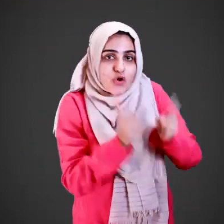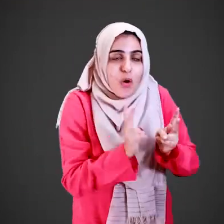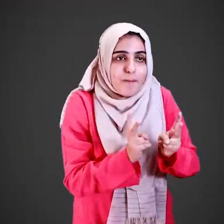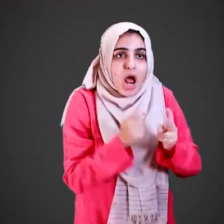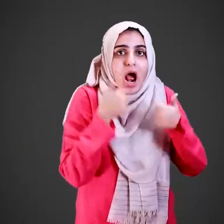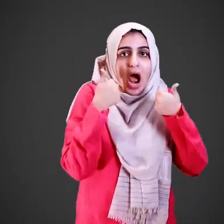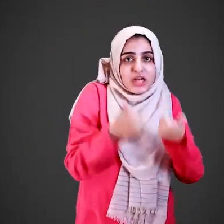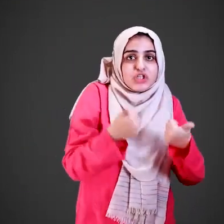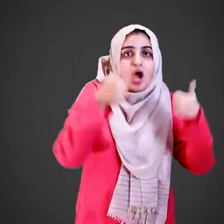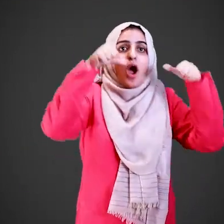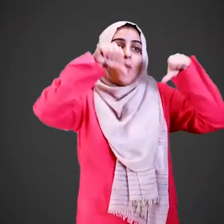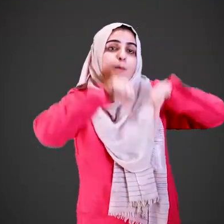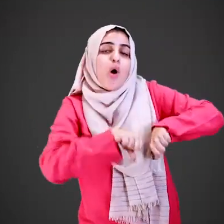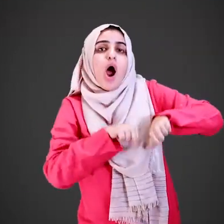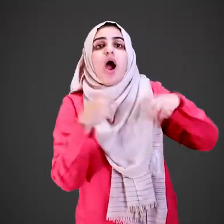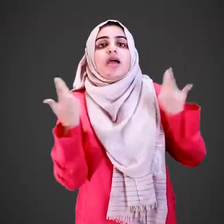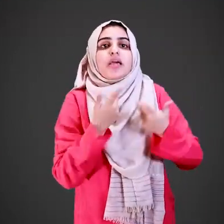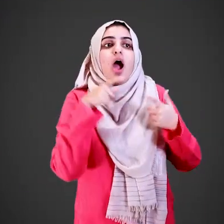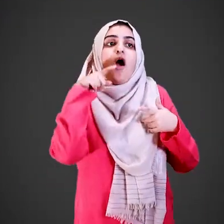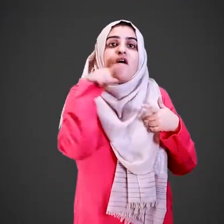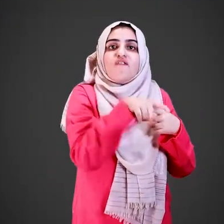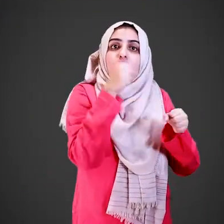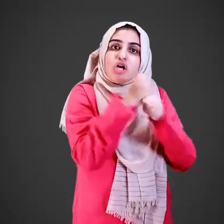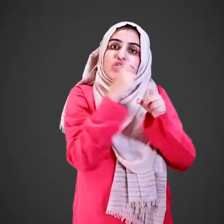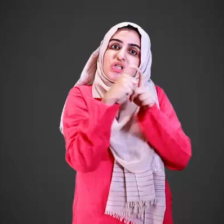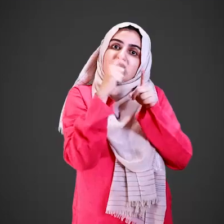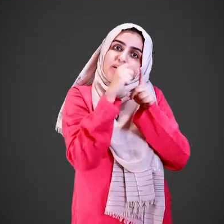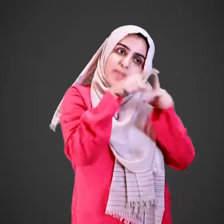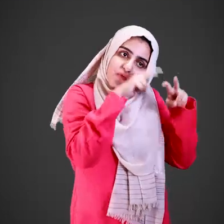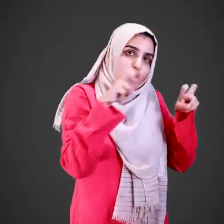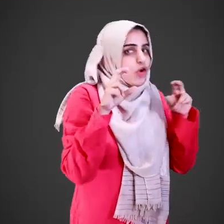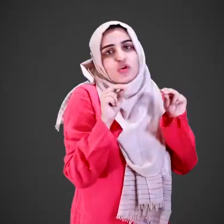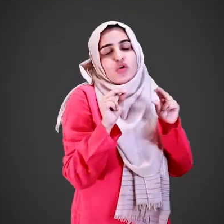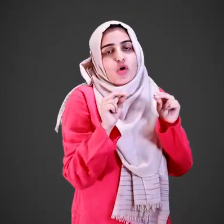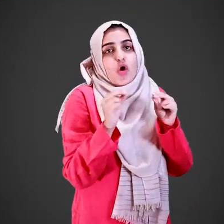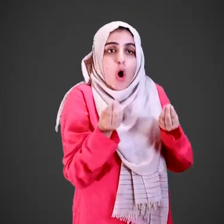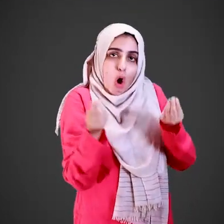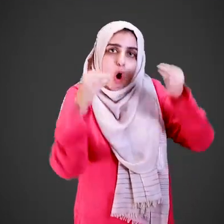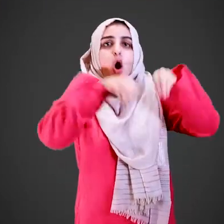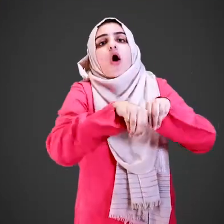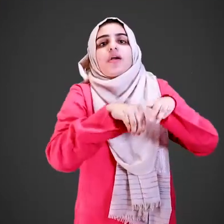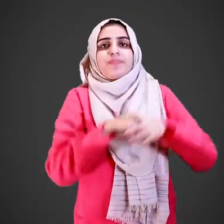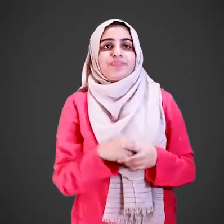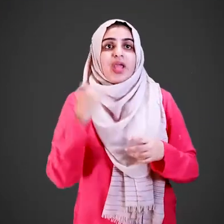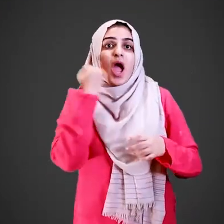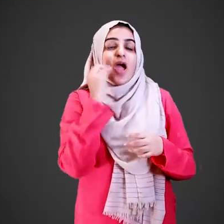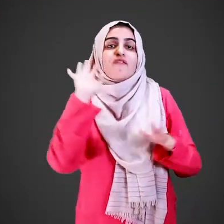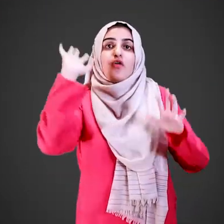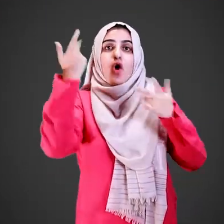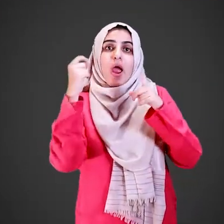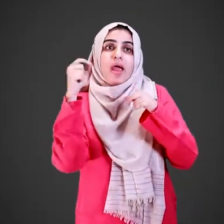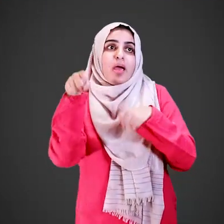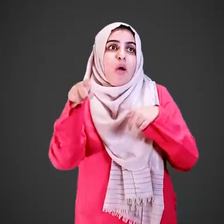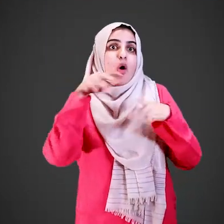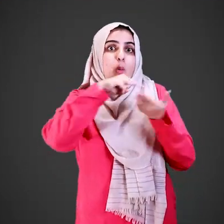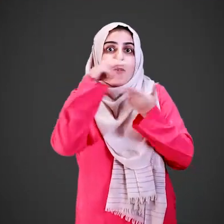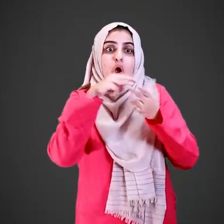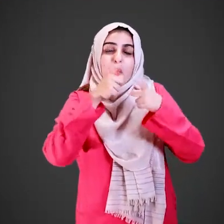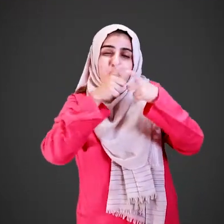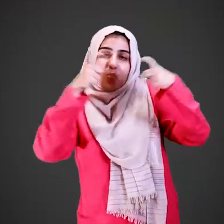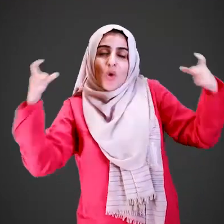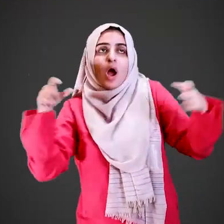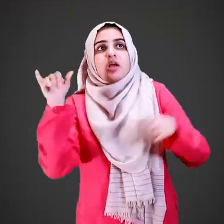कैपिटा जीडीपी का ताल्लुक जो है, अगर हम जीडीपी की इक्वेशन देखें तो उसमें कहीं पर भी पॉपुलेशन या टोटल कुल आबादी का हिस्सा शामिल नहीं